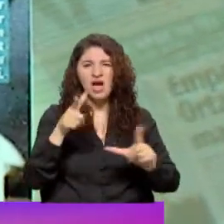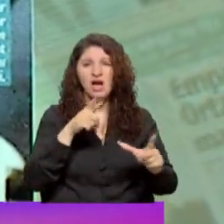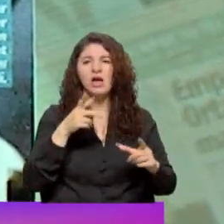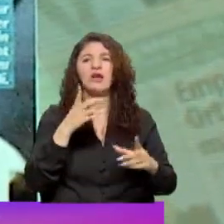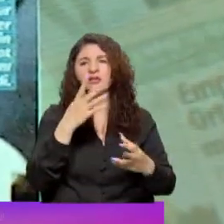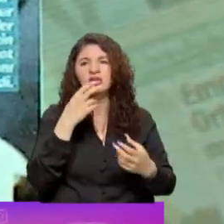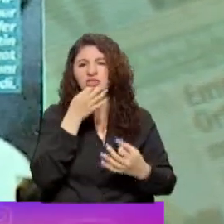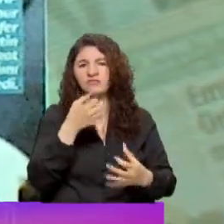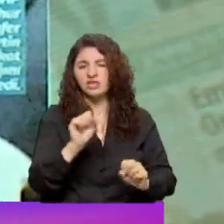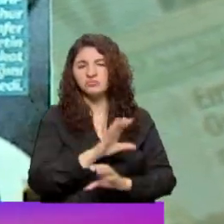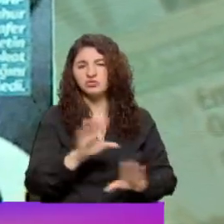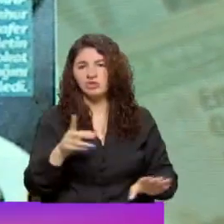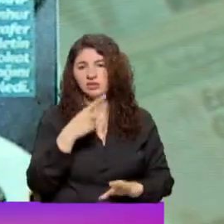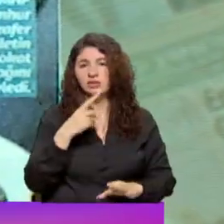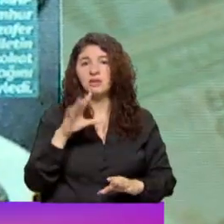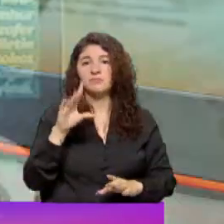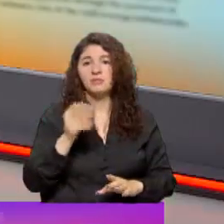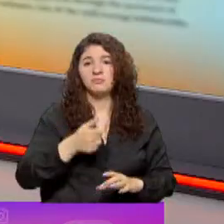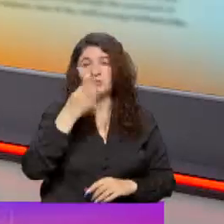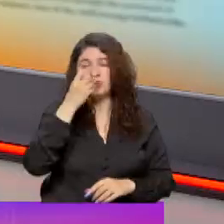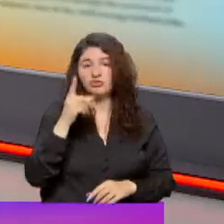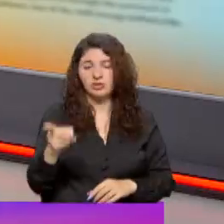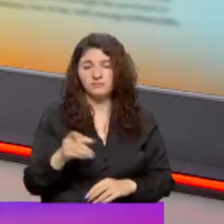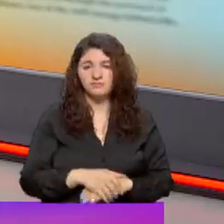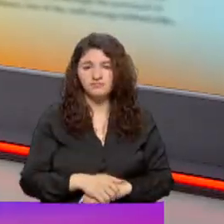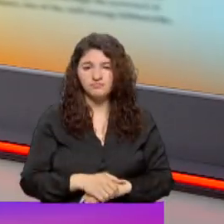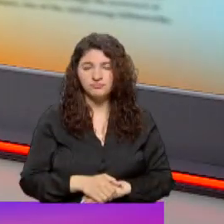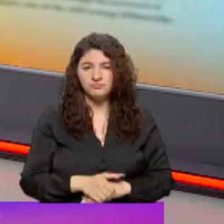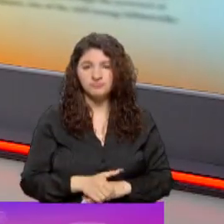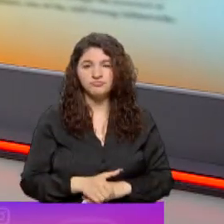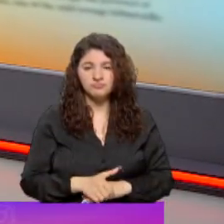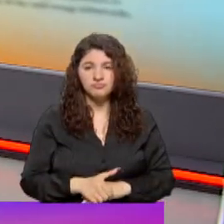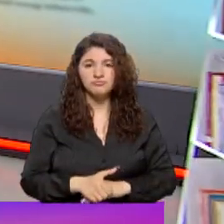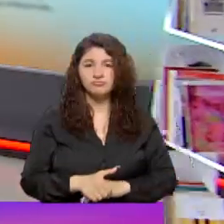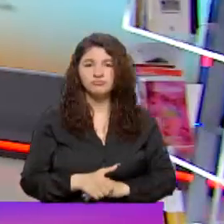bırakılmayacak dedi MHP lideri Devlet Bahçeli efendim